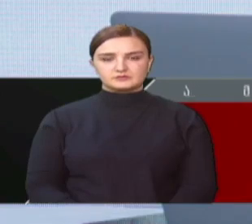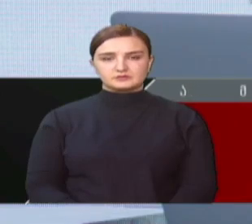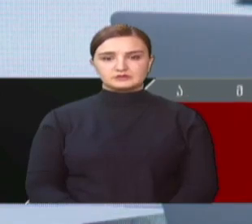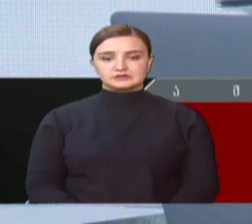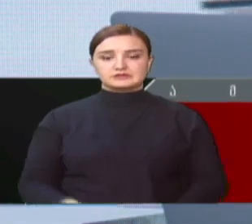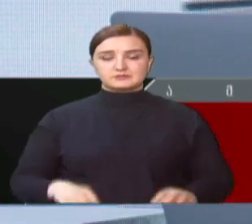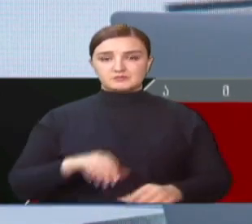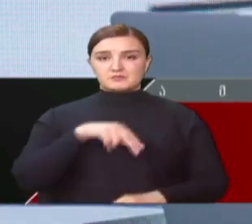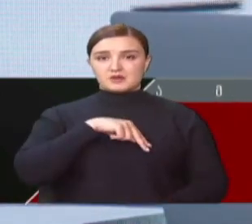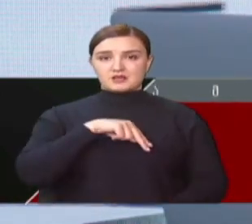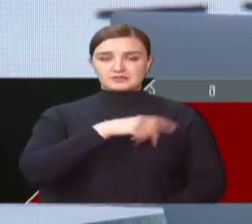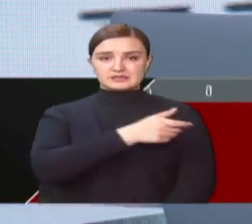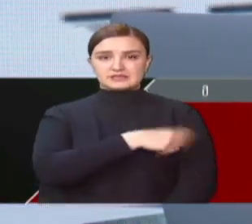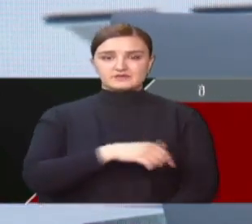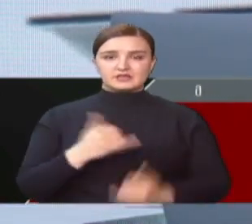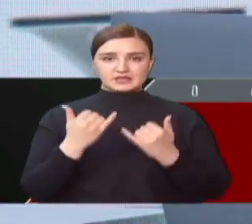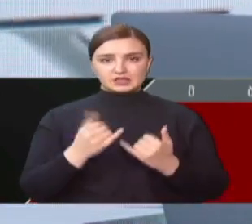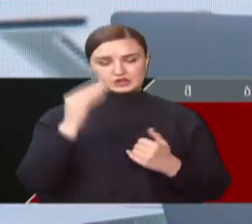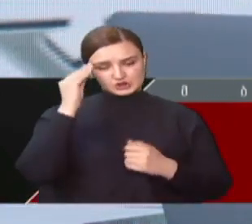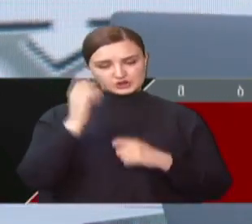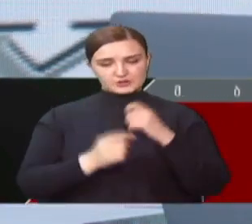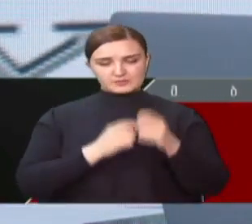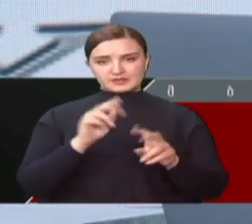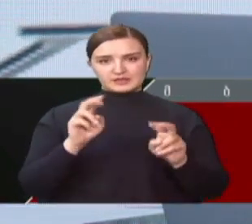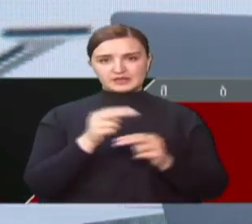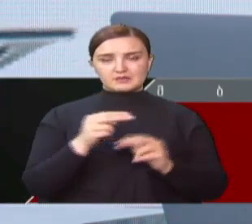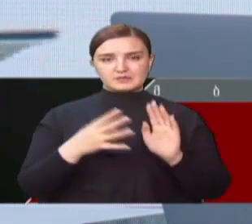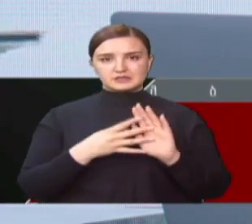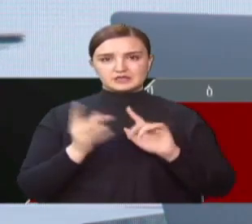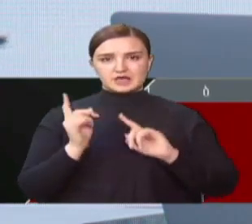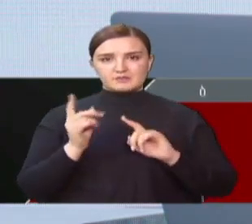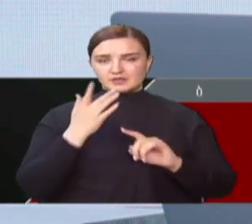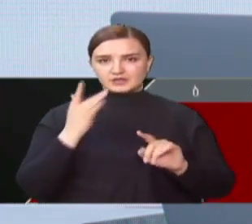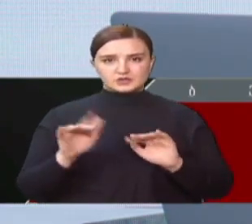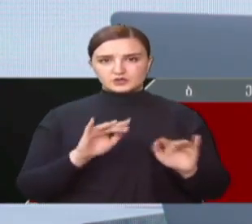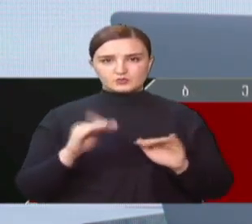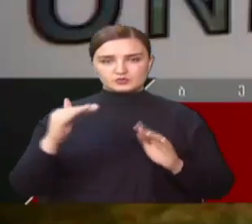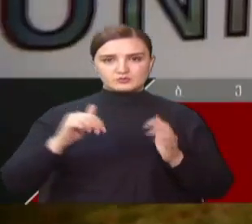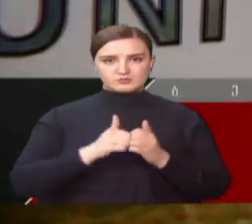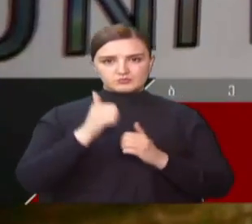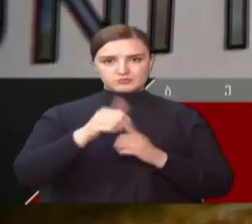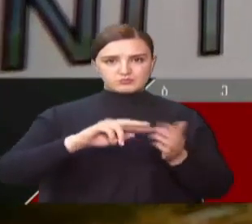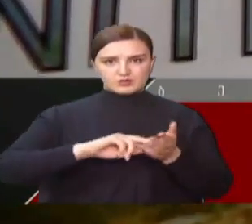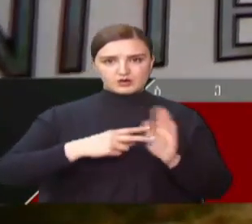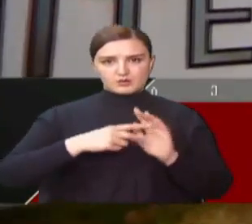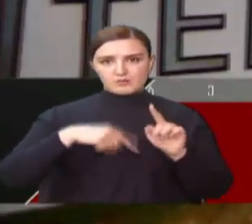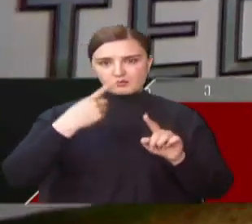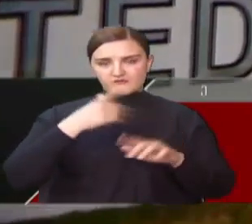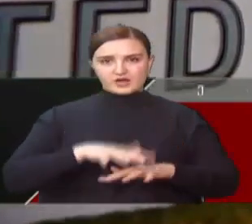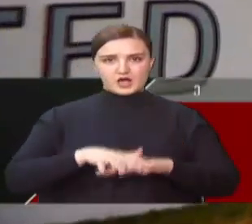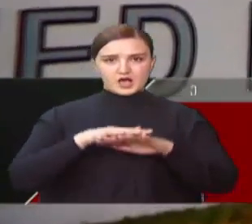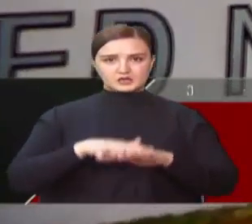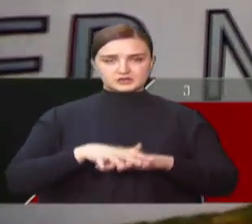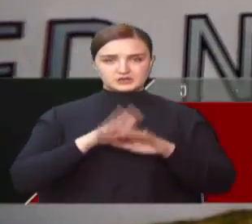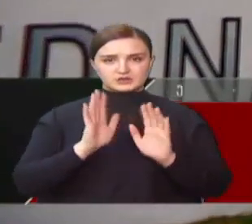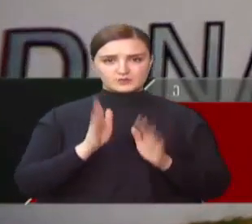საკანონმდებლო ორგანოს წევრების მხრიდან დღეს შეფასებების თემა 9 აპრილს ნაციონალური მოძრაობის მიერ დაანონსებული აქცია ოპოზიციაში მიიჩნევენ რომ